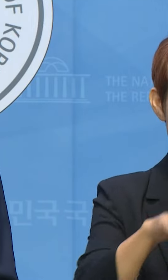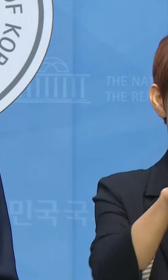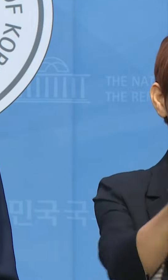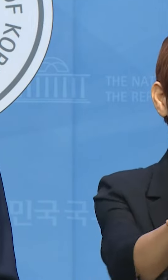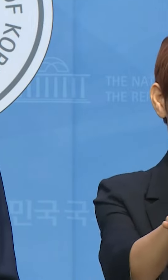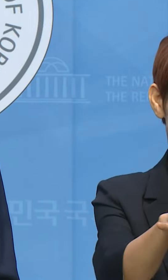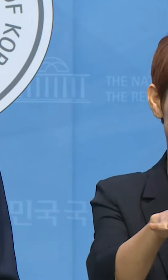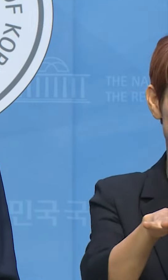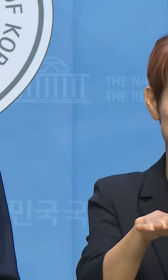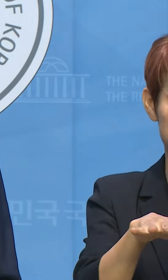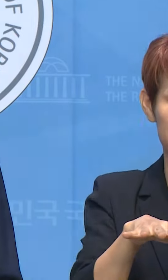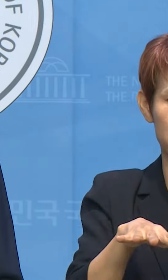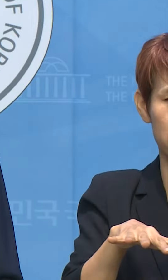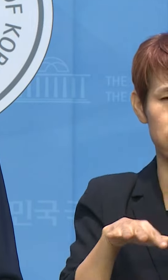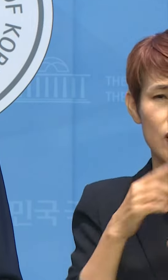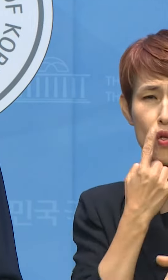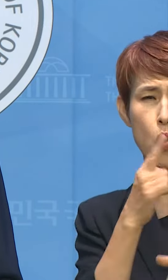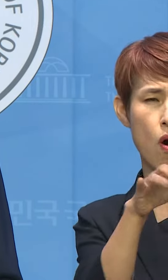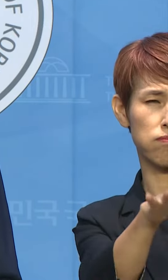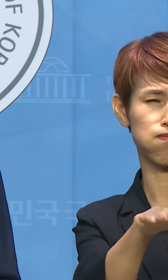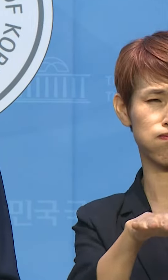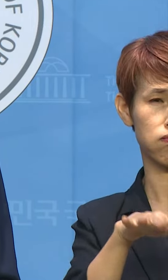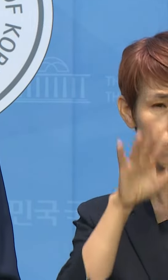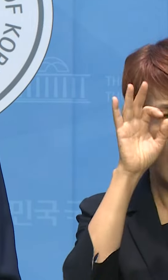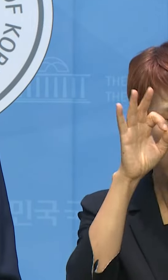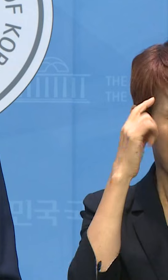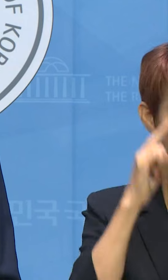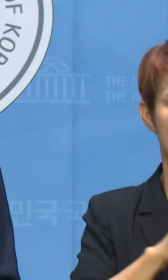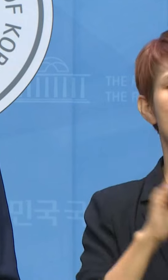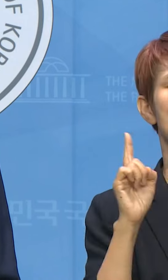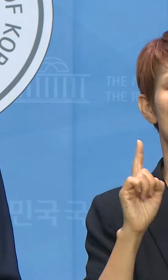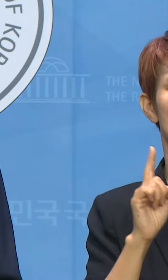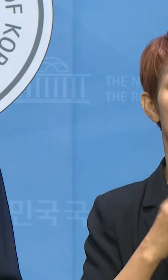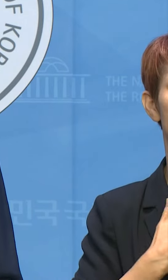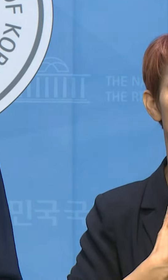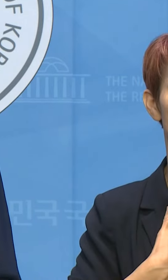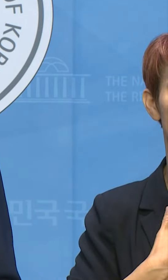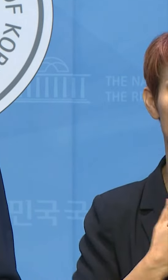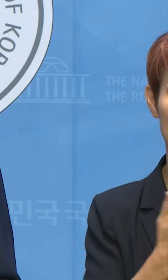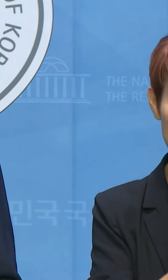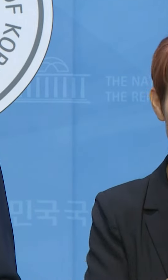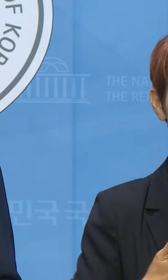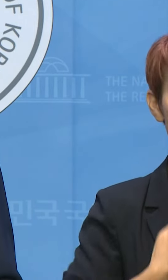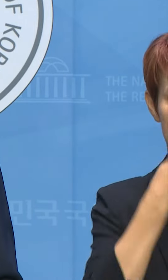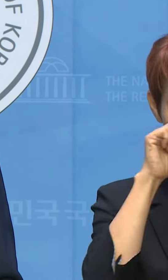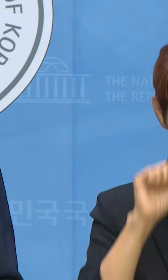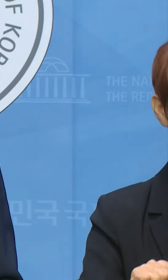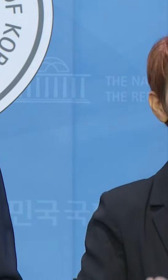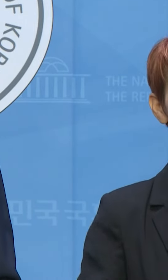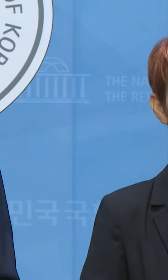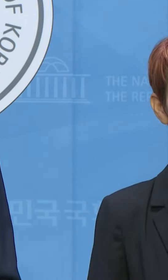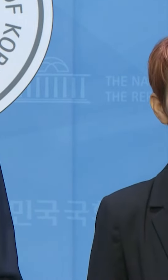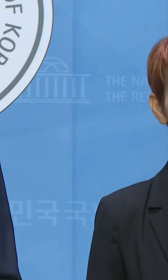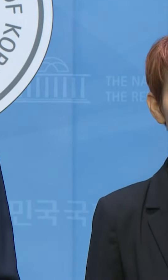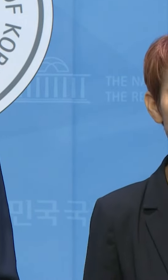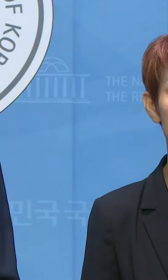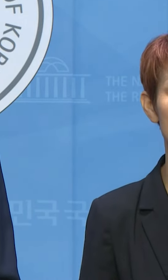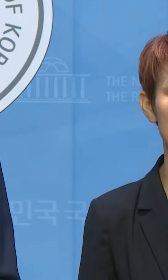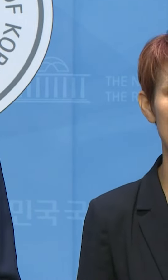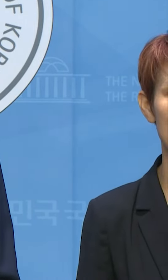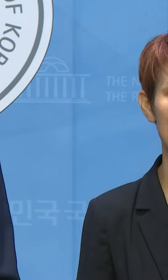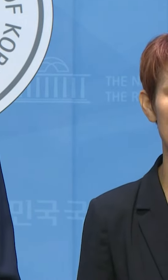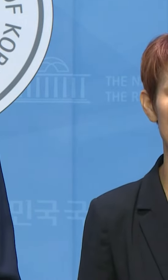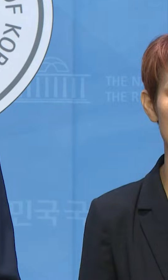노란 촛불 물결을 보며 정신을 주스 덕택에 저는 살아남았습니다